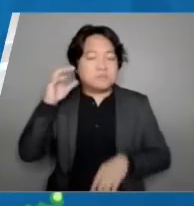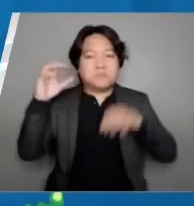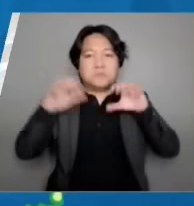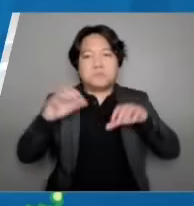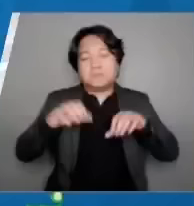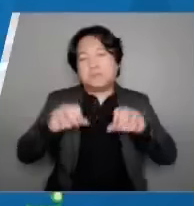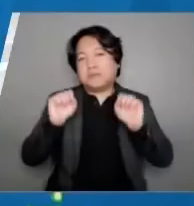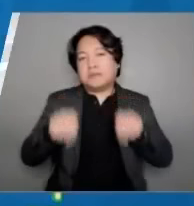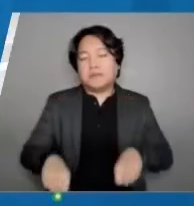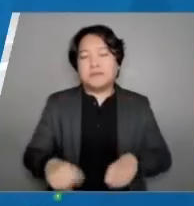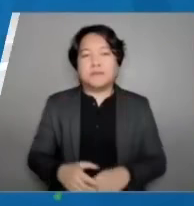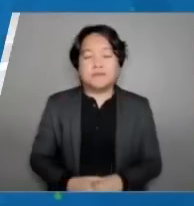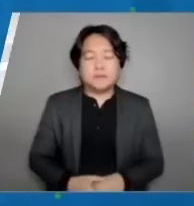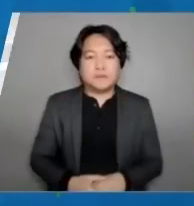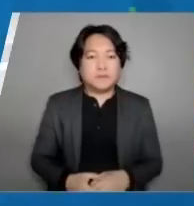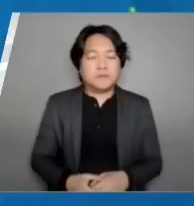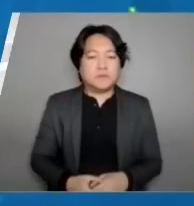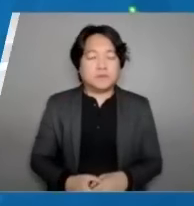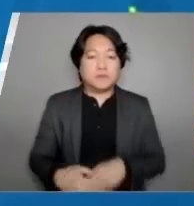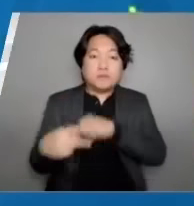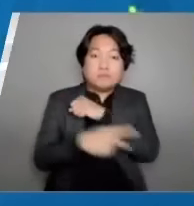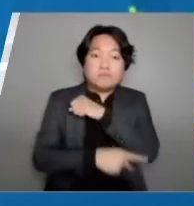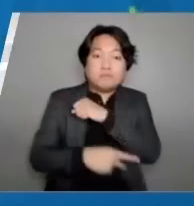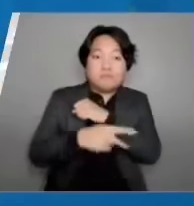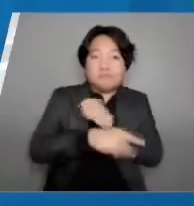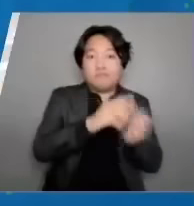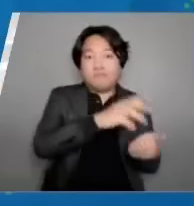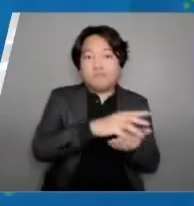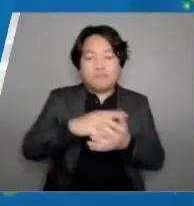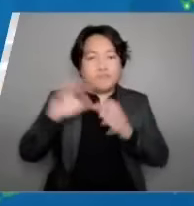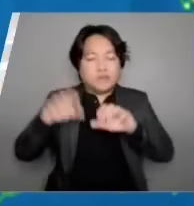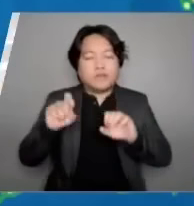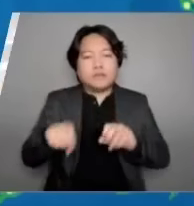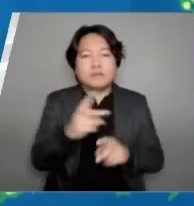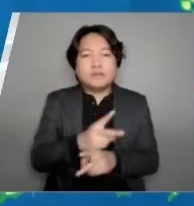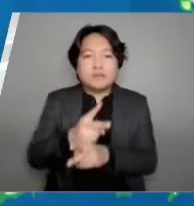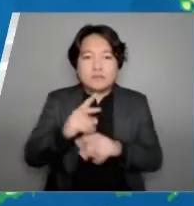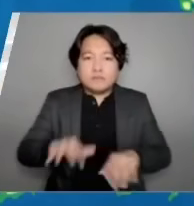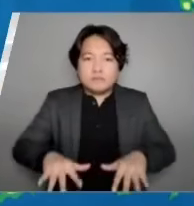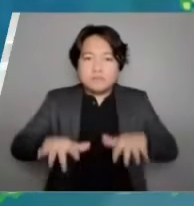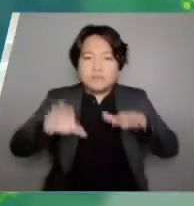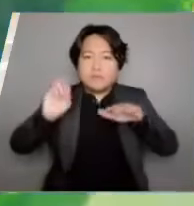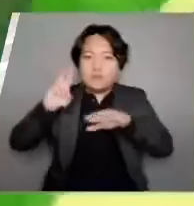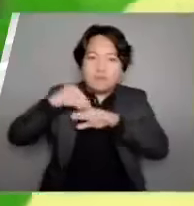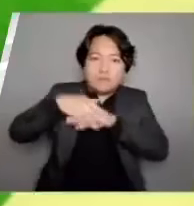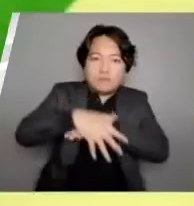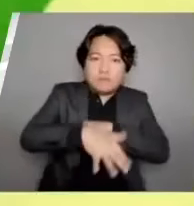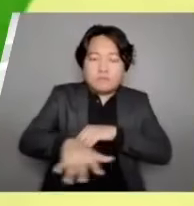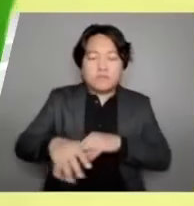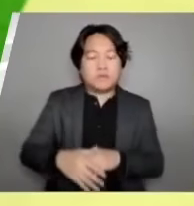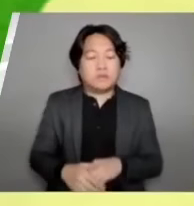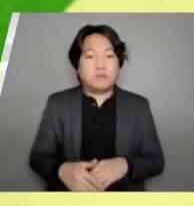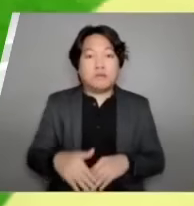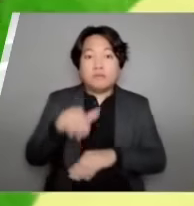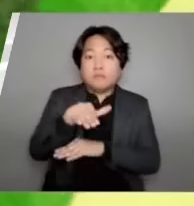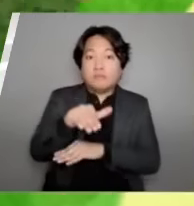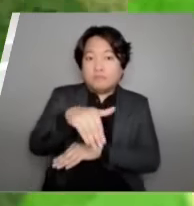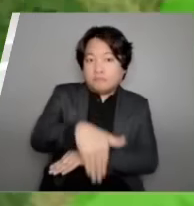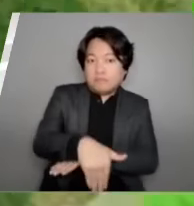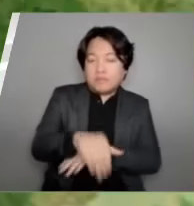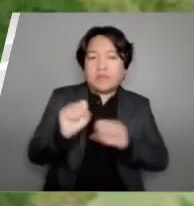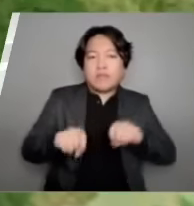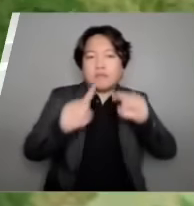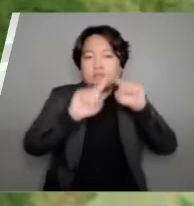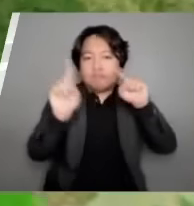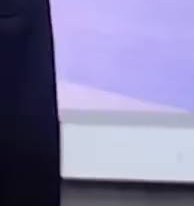Malalakas ang ulan sa ilang probinsya kaya maghanda sa banta na baha o landslide. May chance rin ng thunderstorm sa hapon at gabi sa Metro